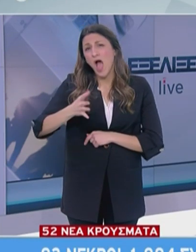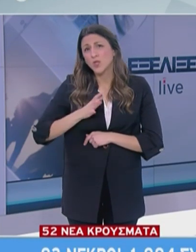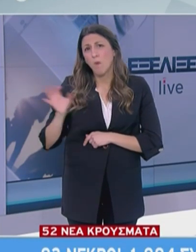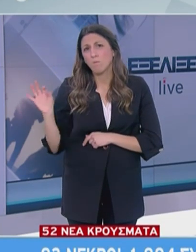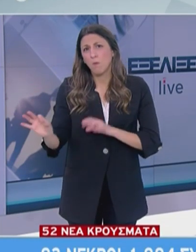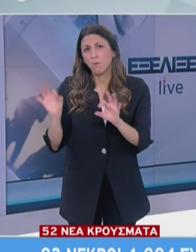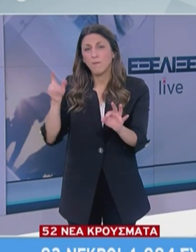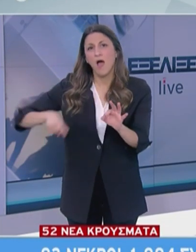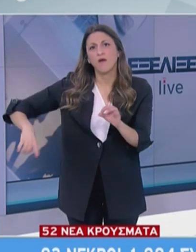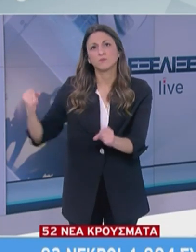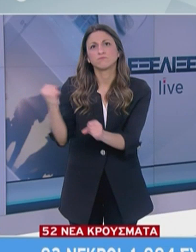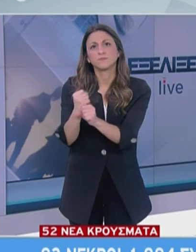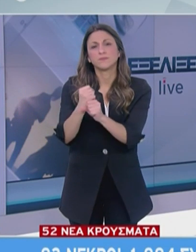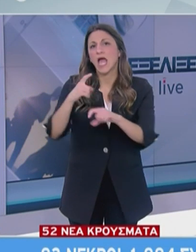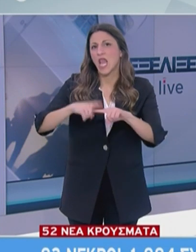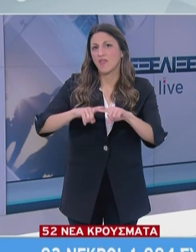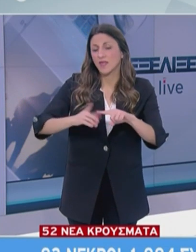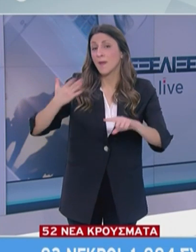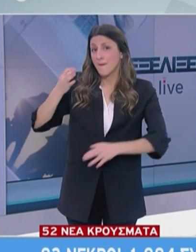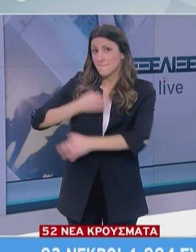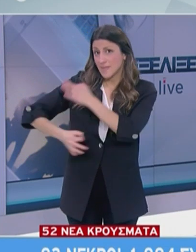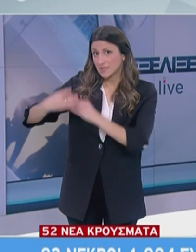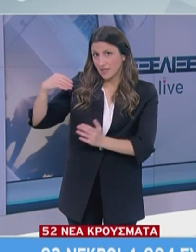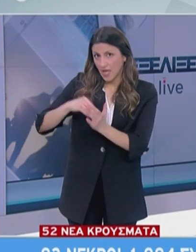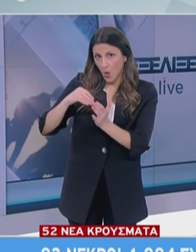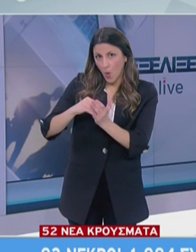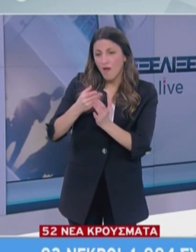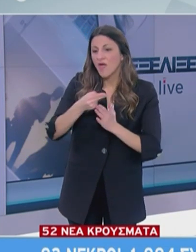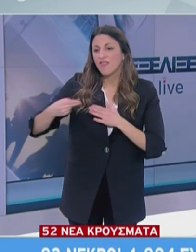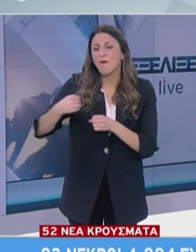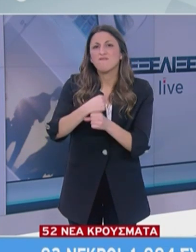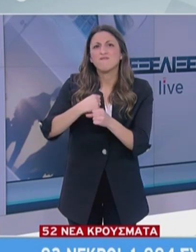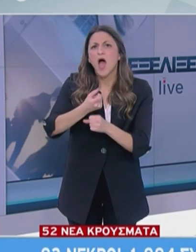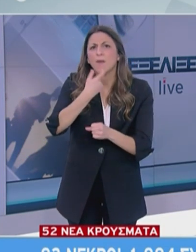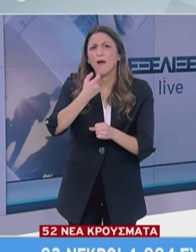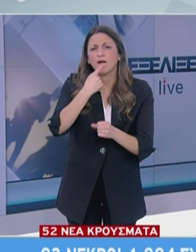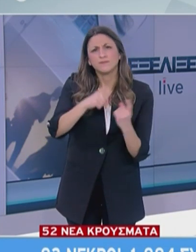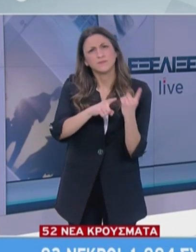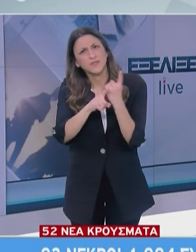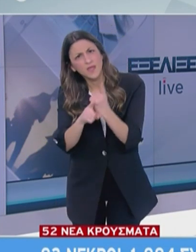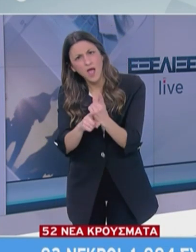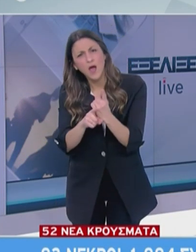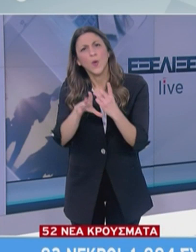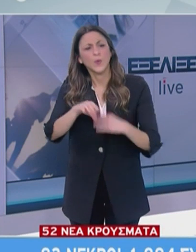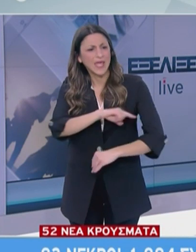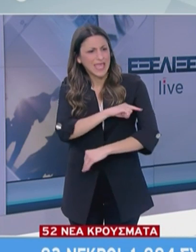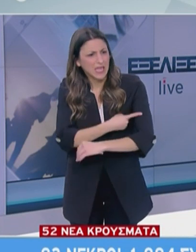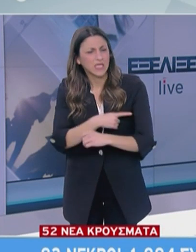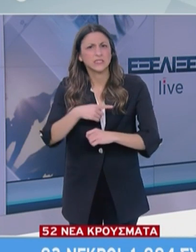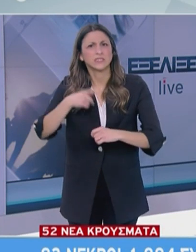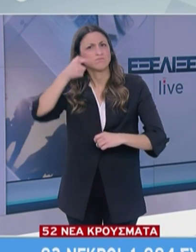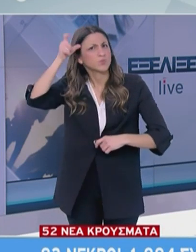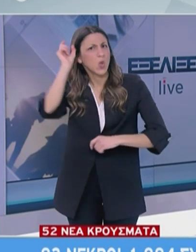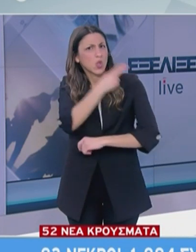πόσοι είναι σε περιορισμό και στην Ελλάδα. Μας ανακοινώσατε επίσης προληπτική φαρμακευτική αγωγή προφύλαξης των υγειονομικών στις παραπάνω